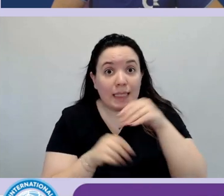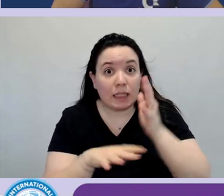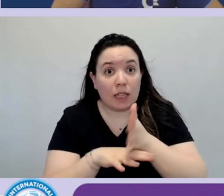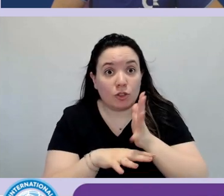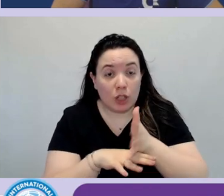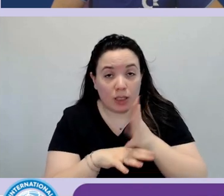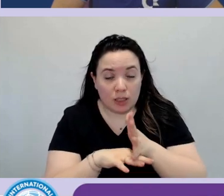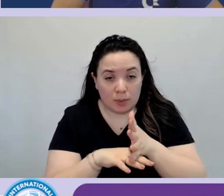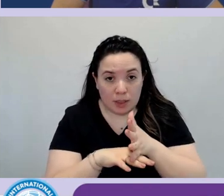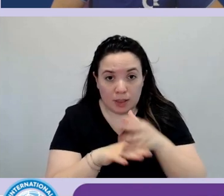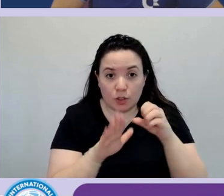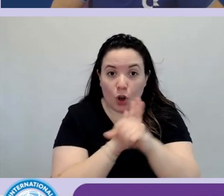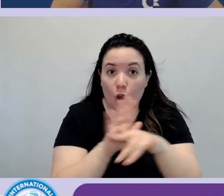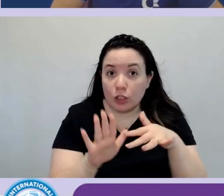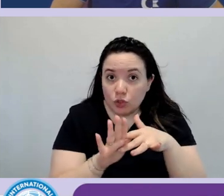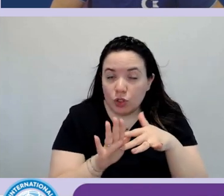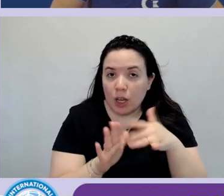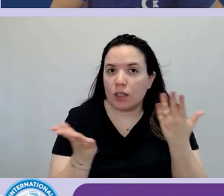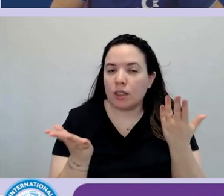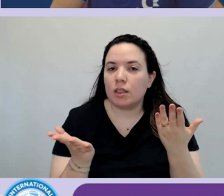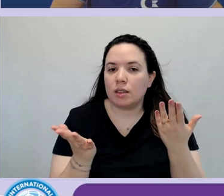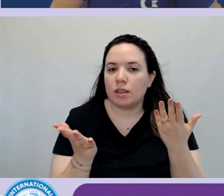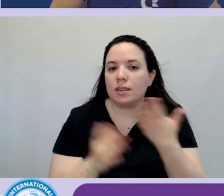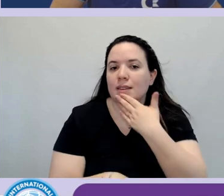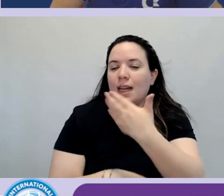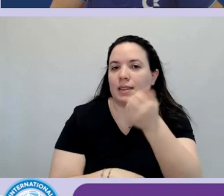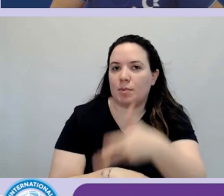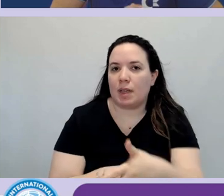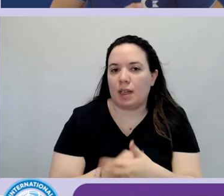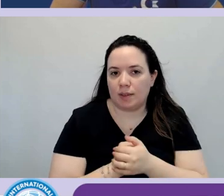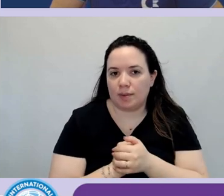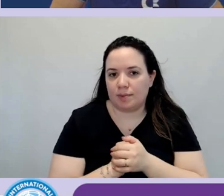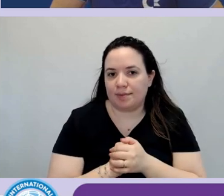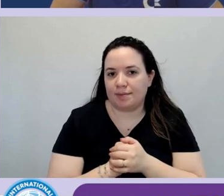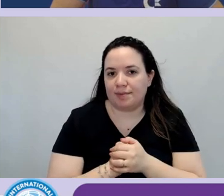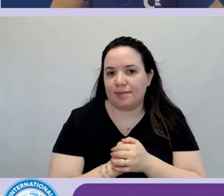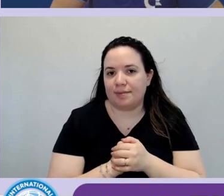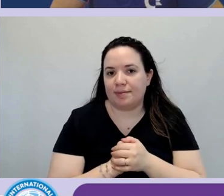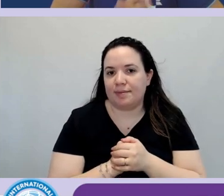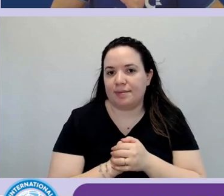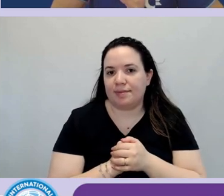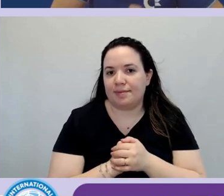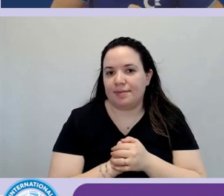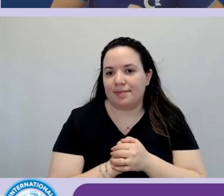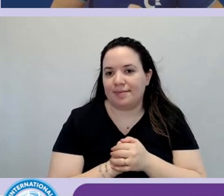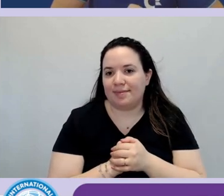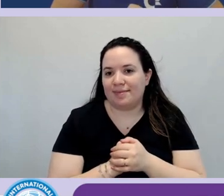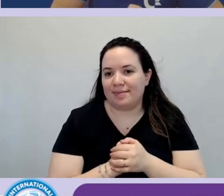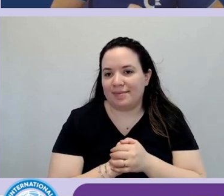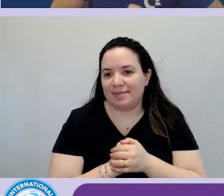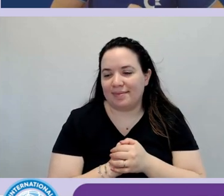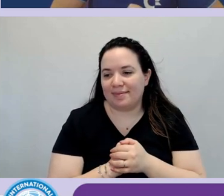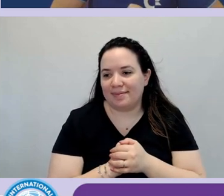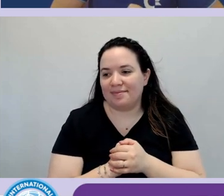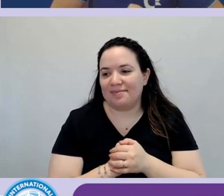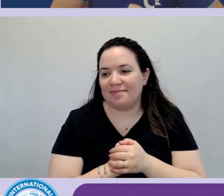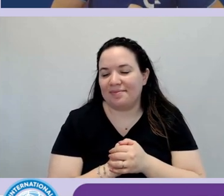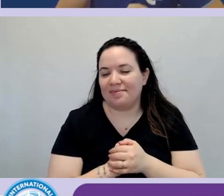consentono di introdurre il codice flessibile e grazie mille cioè Ringrazia già per la risposta quindi